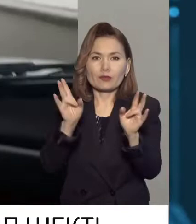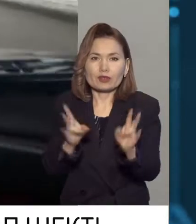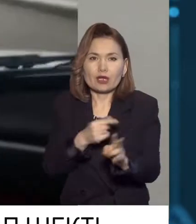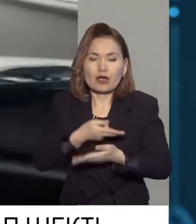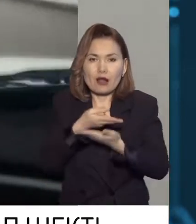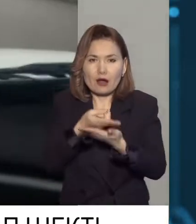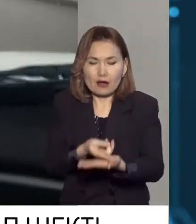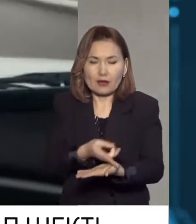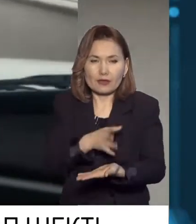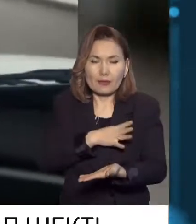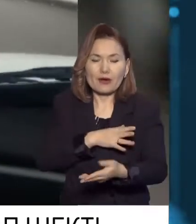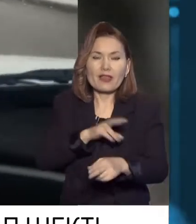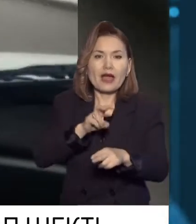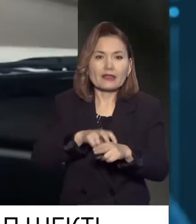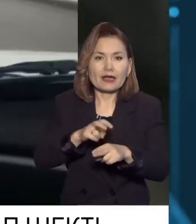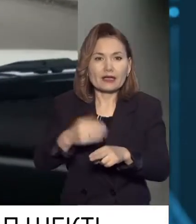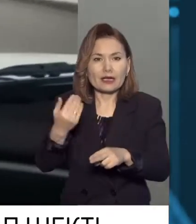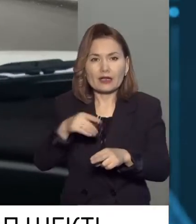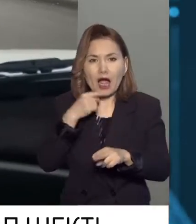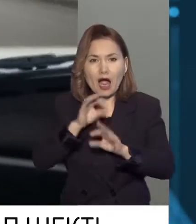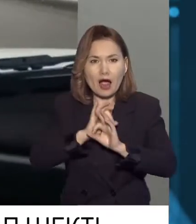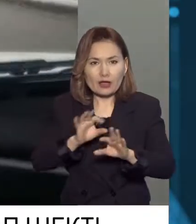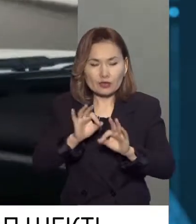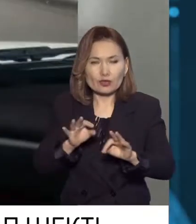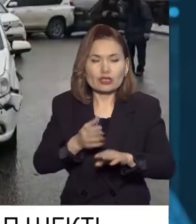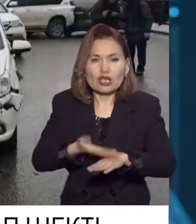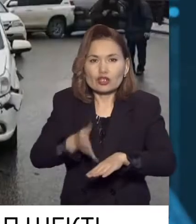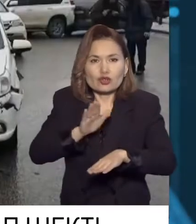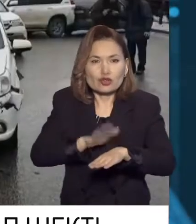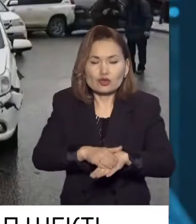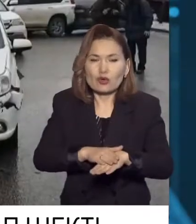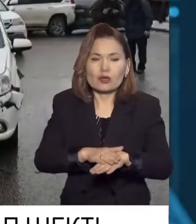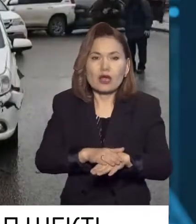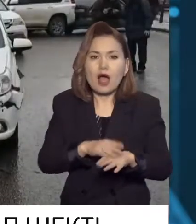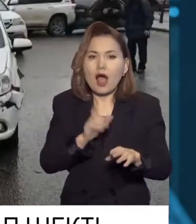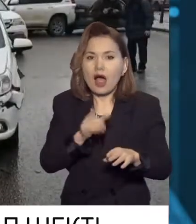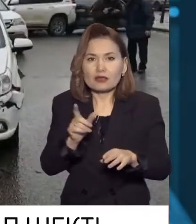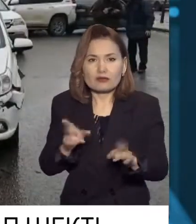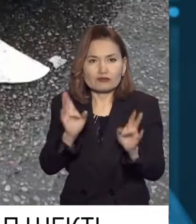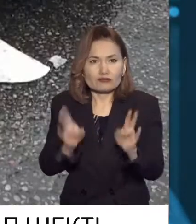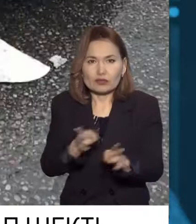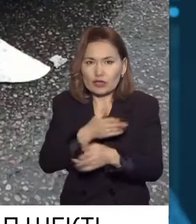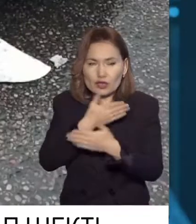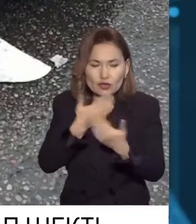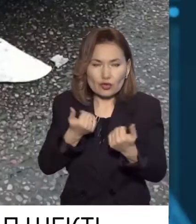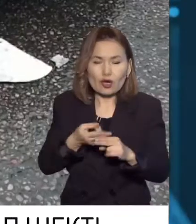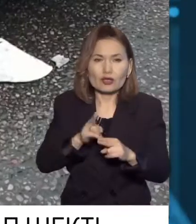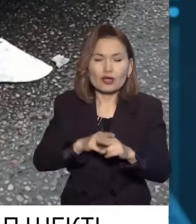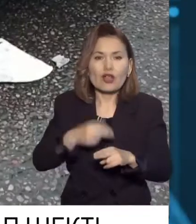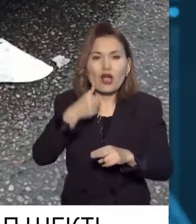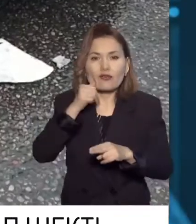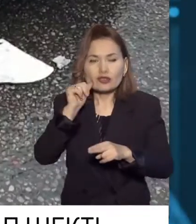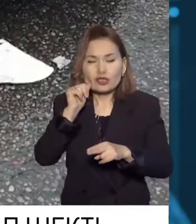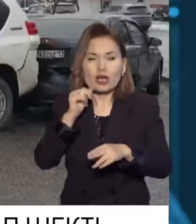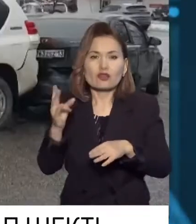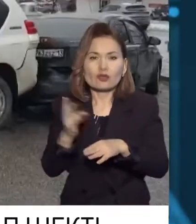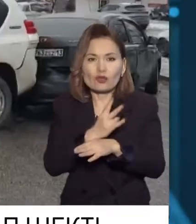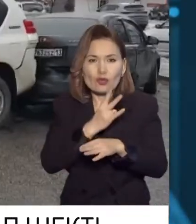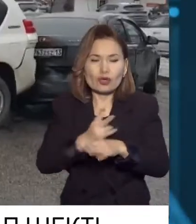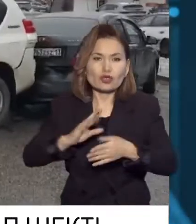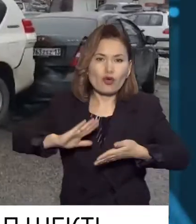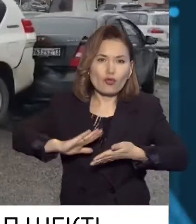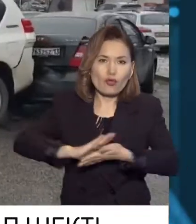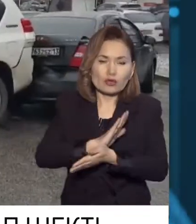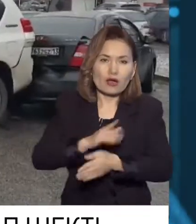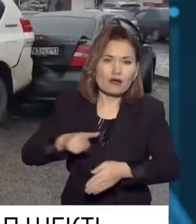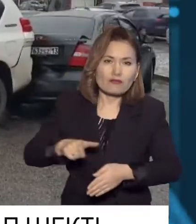олардың жағдайы қалыпты дейді. Ауыр жарақат алғандар жоқ. Кешелі бері еріп жауған қардың кесірінен түнде көктайғақ болып, көлік қозғалысына